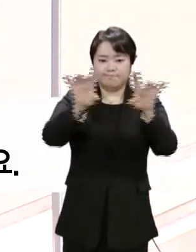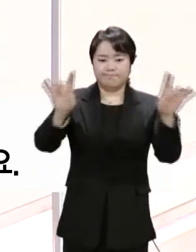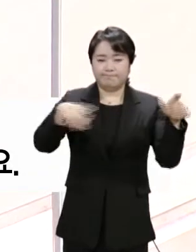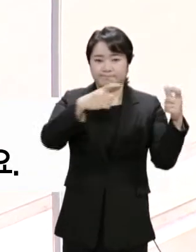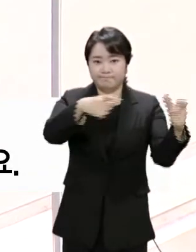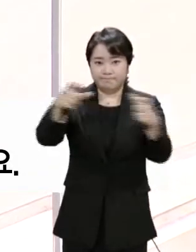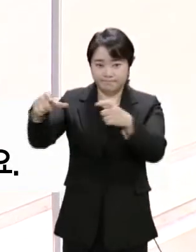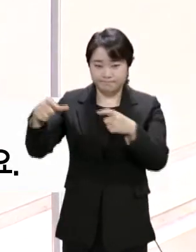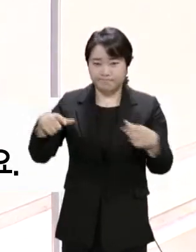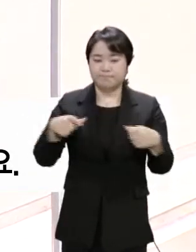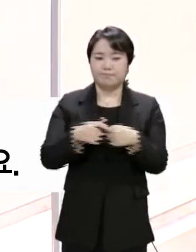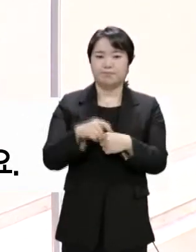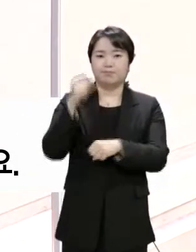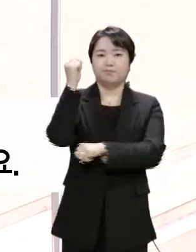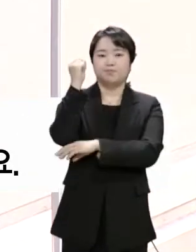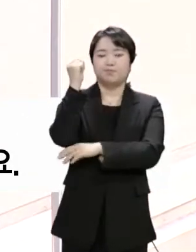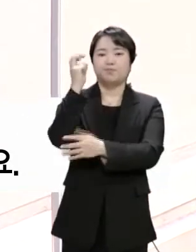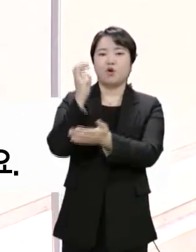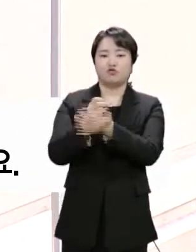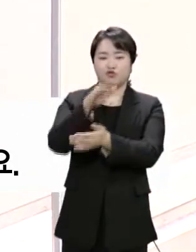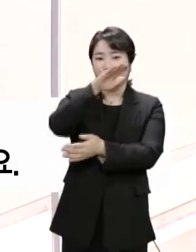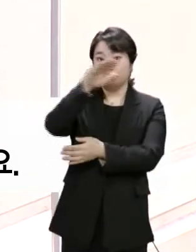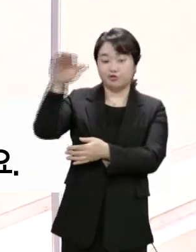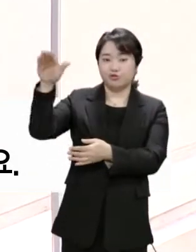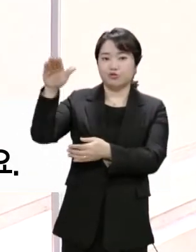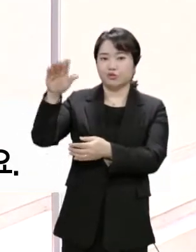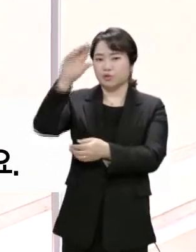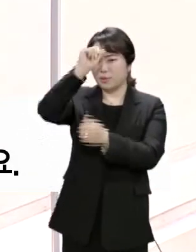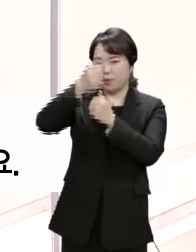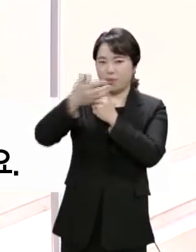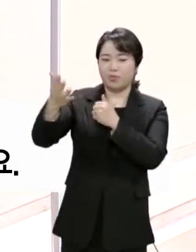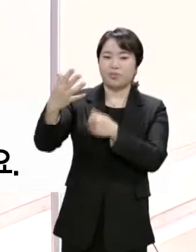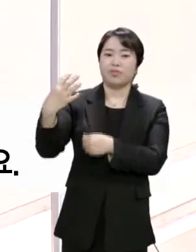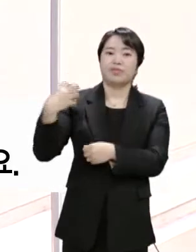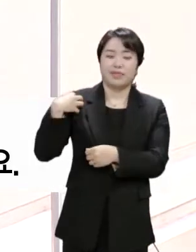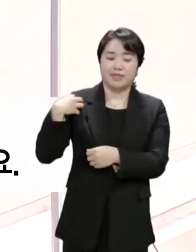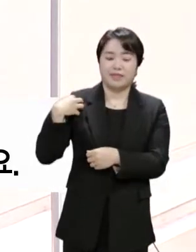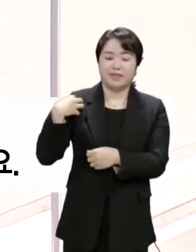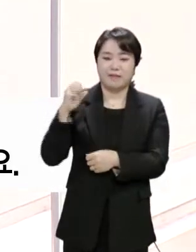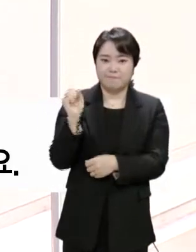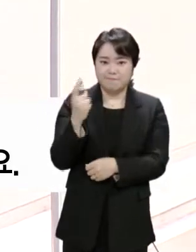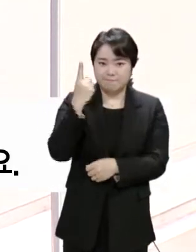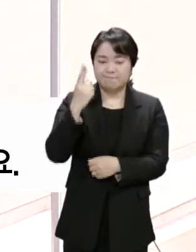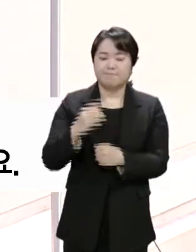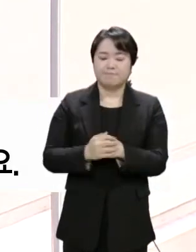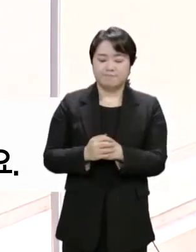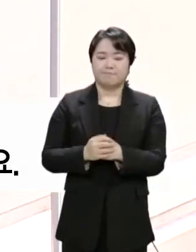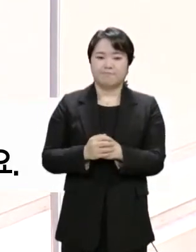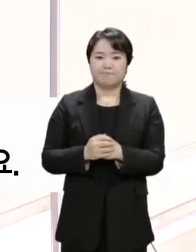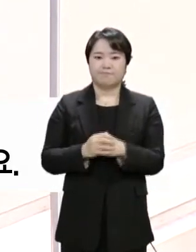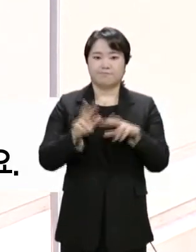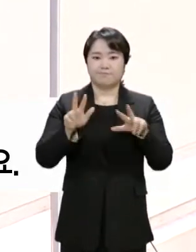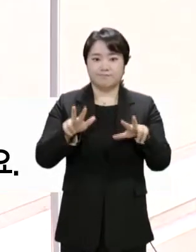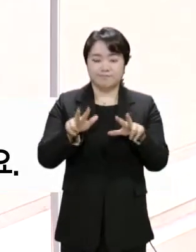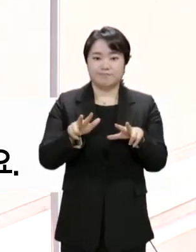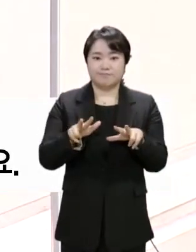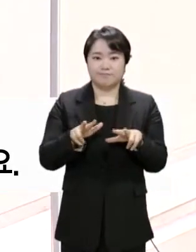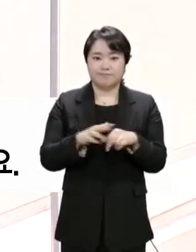접종센터의 표준을 만들어내는 것이 중요한 또 임무 중에 하나입니다. 그래서 그 부분에 있어서